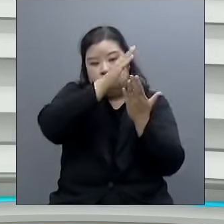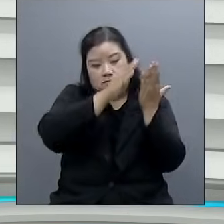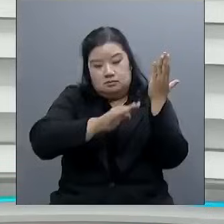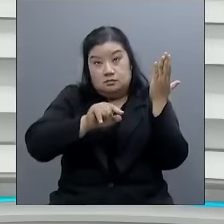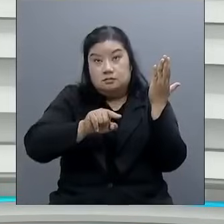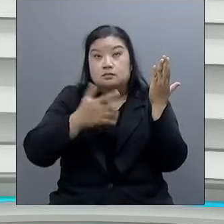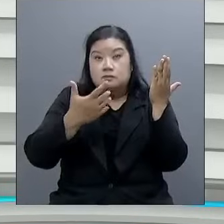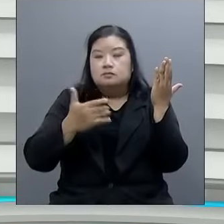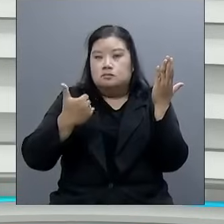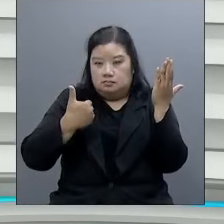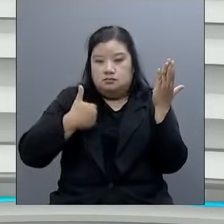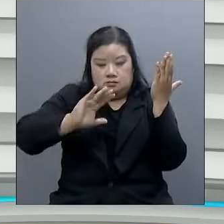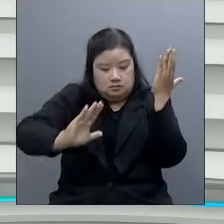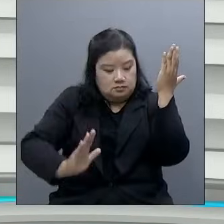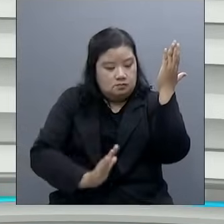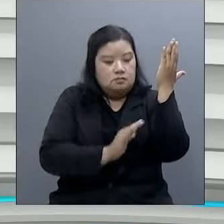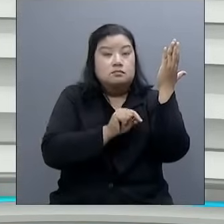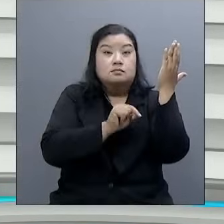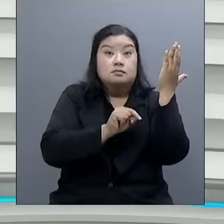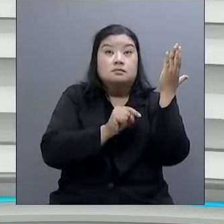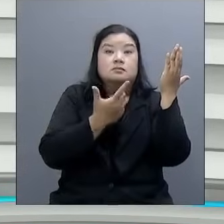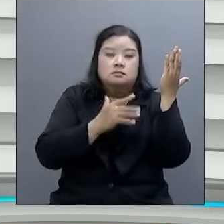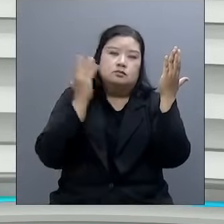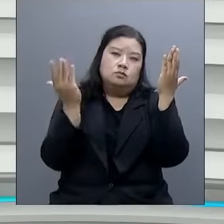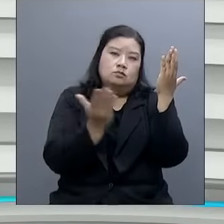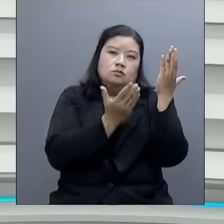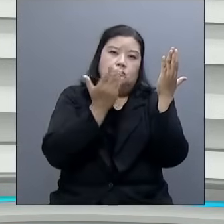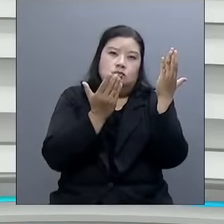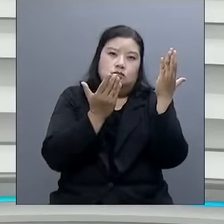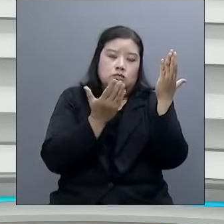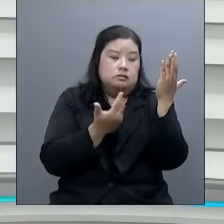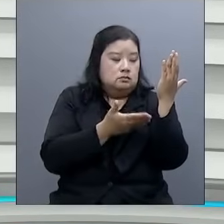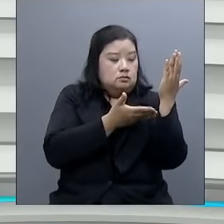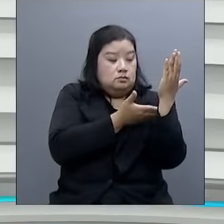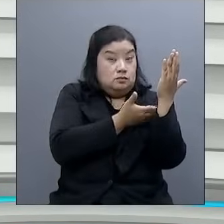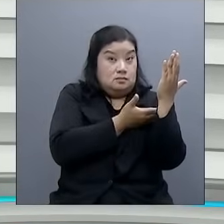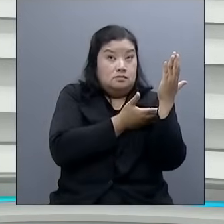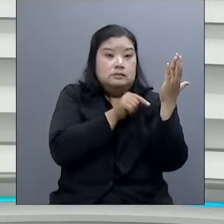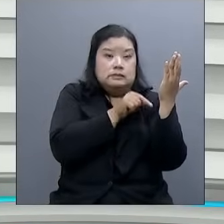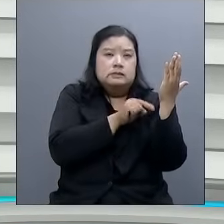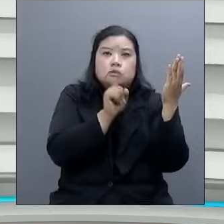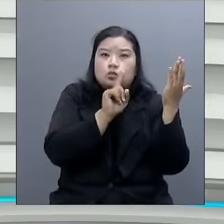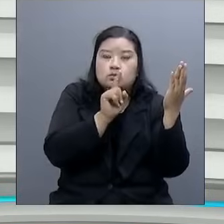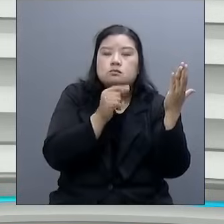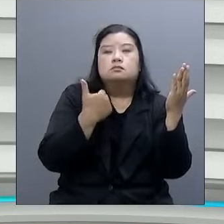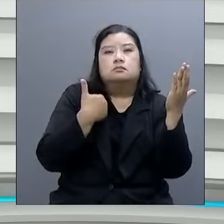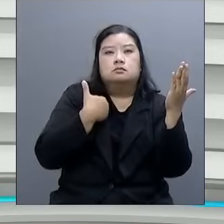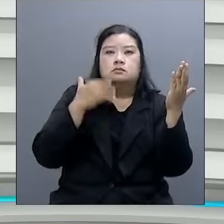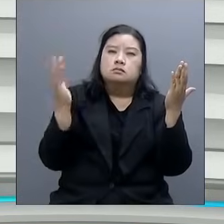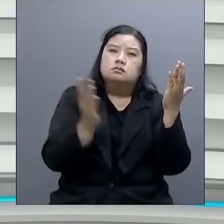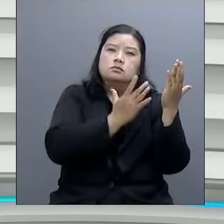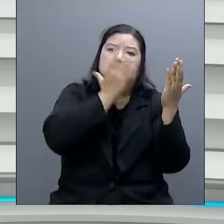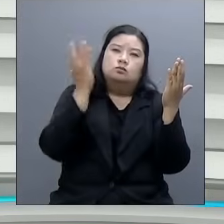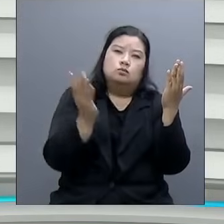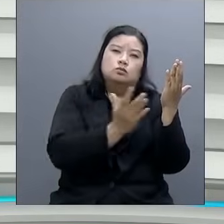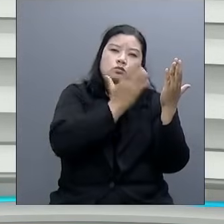บริเวณพื้นที่ภาคใต้ตอนล่างข้ามไปสู่บริเวณด้านฝั่งอันดามันนะคะลักษณะเช่นนี้ก็จะทำให้มีกระแสลมตะวันออกพัดเข้าม